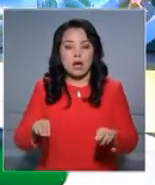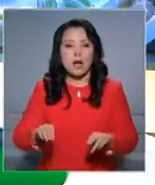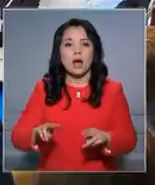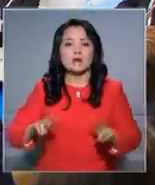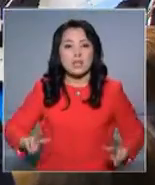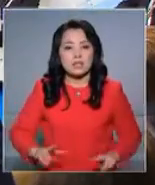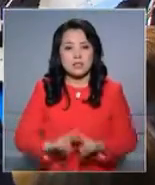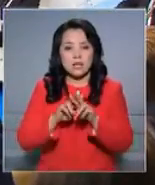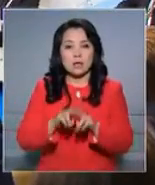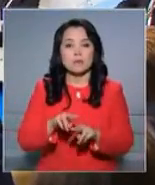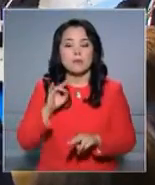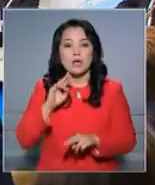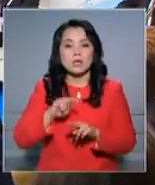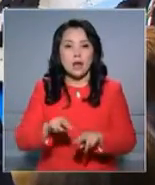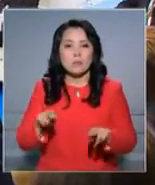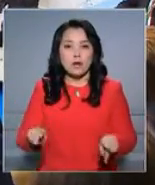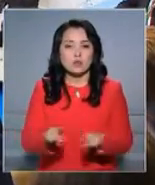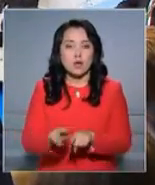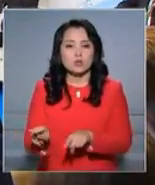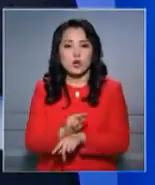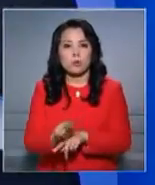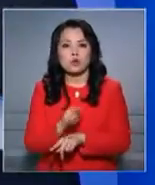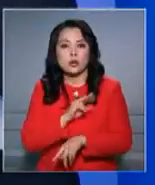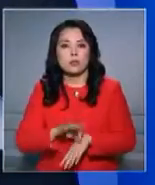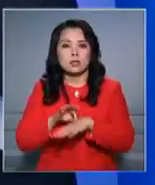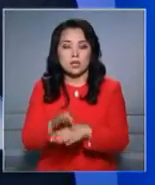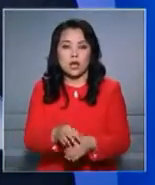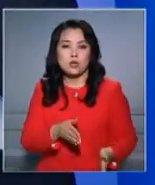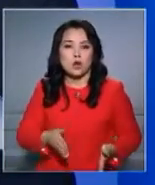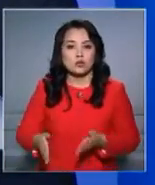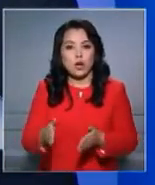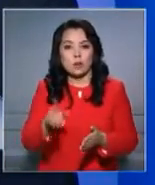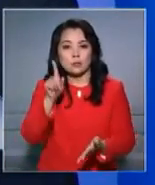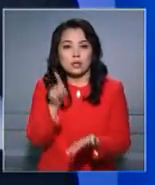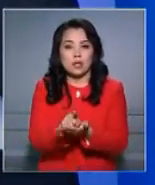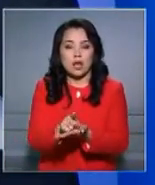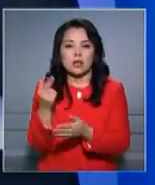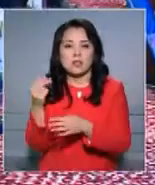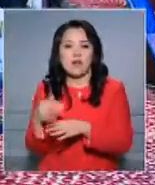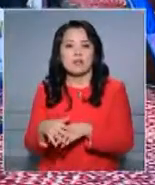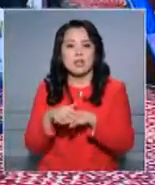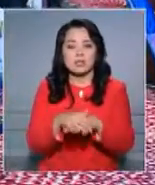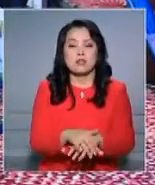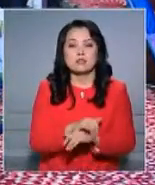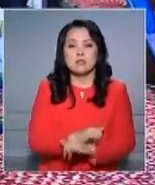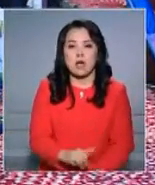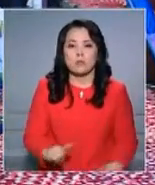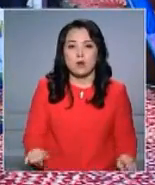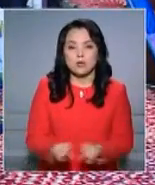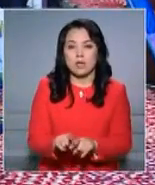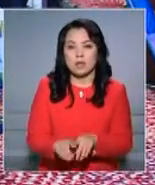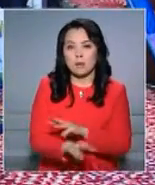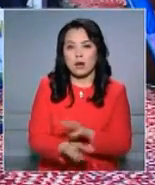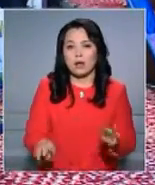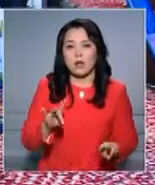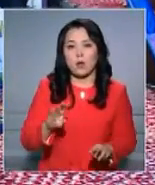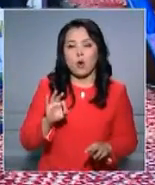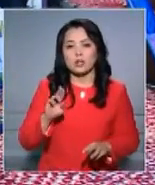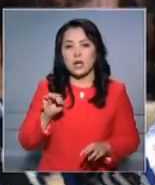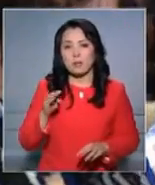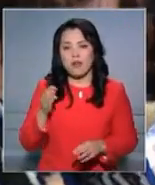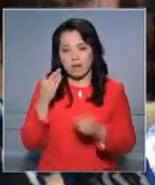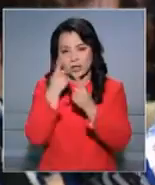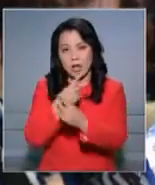арасындағы тас жолдары қайта жөнделеді. Бұл туралы инвестициялар және даму министрінің орынбасары Рахым Ошақбаев мәлімдеді. Оның